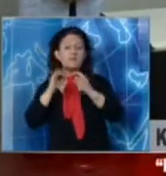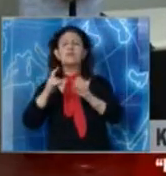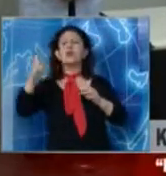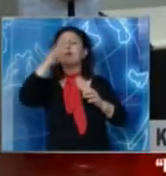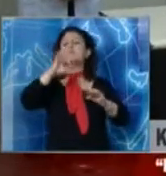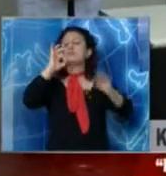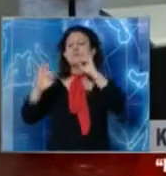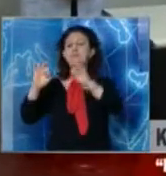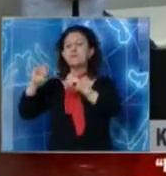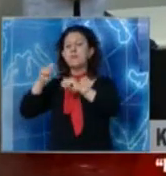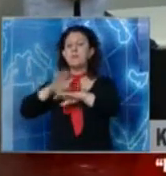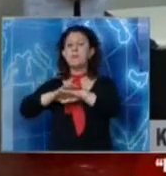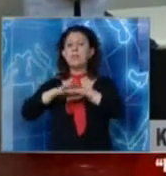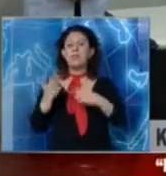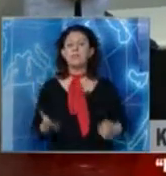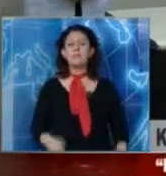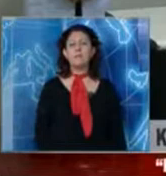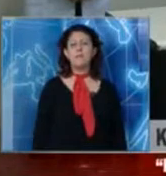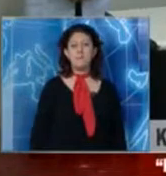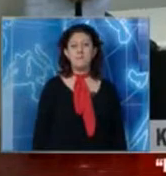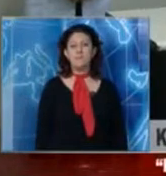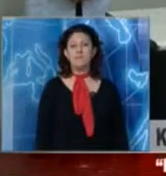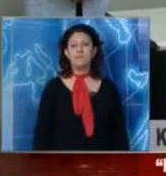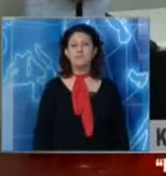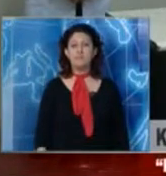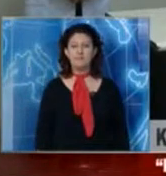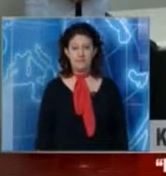sınıflarında incelemelerde bulundu. Ona göre çocuklarımız yetişsin.